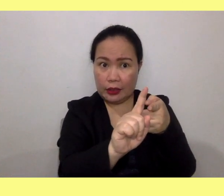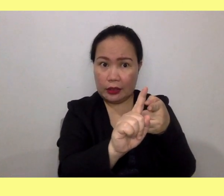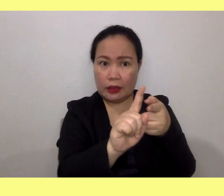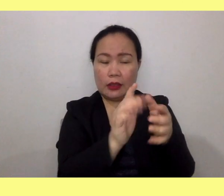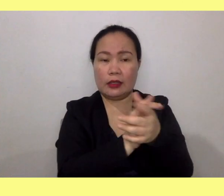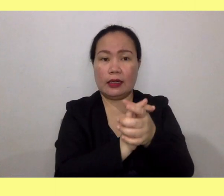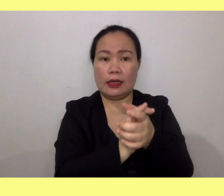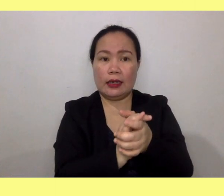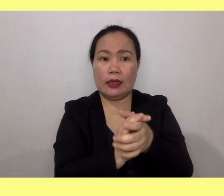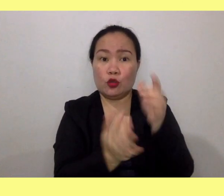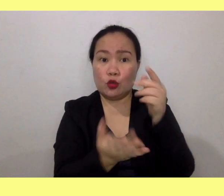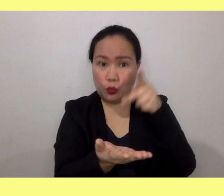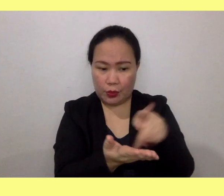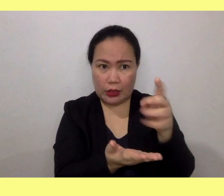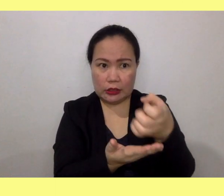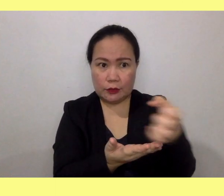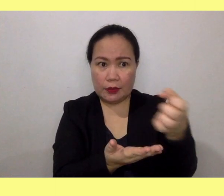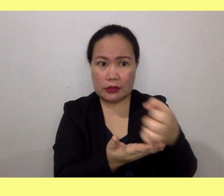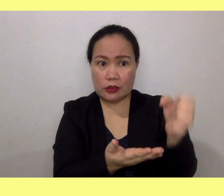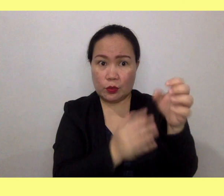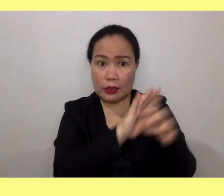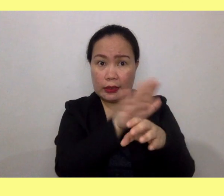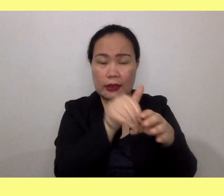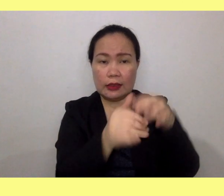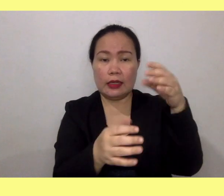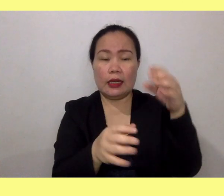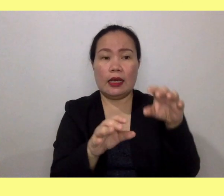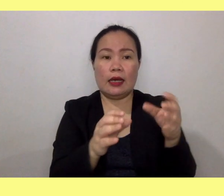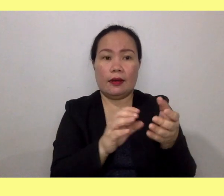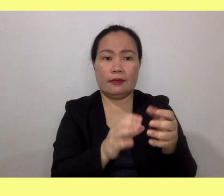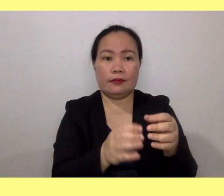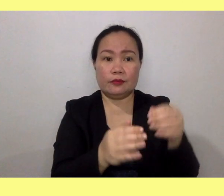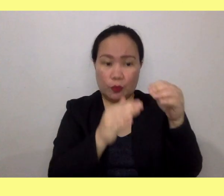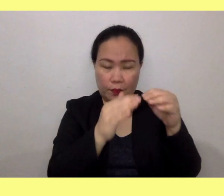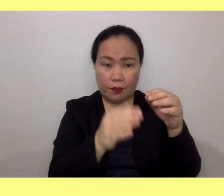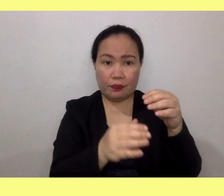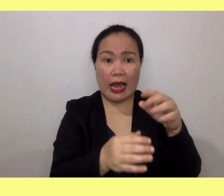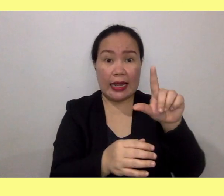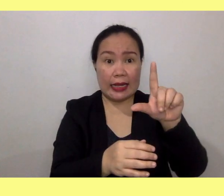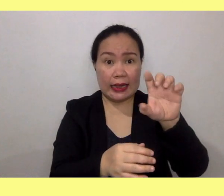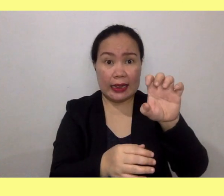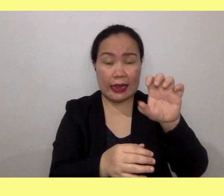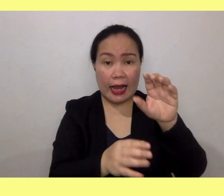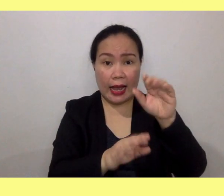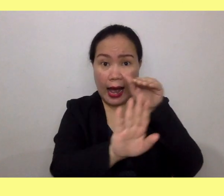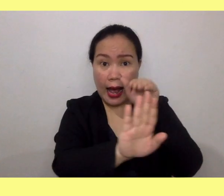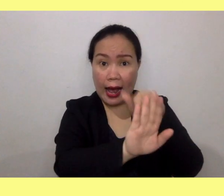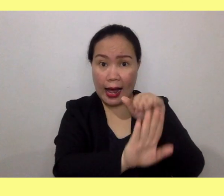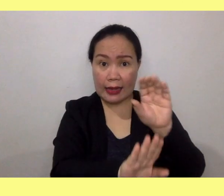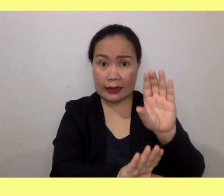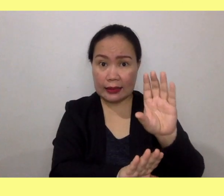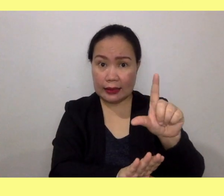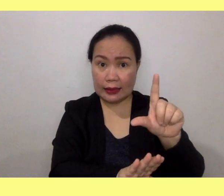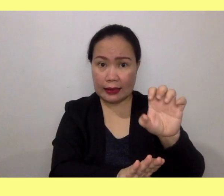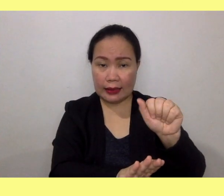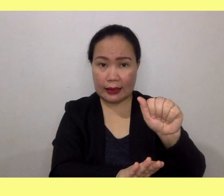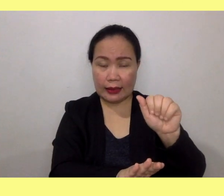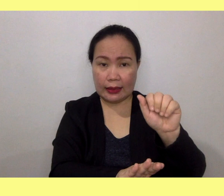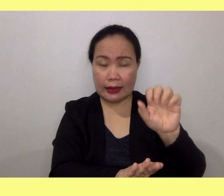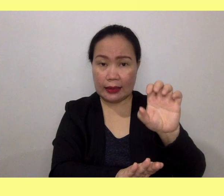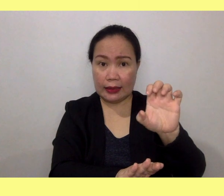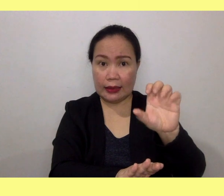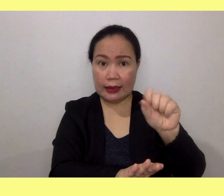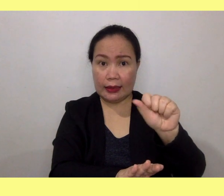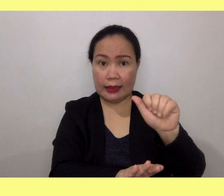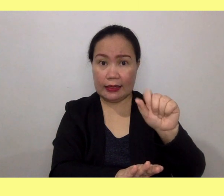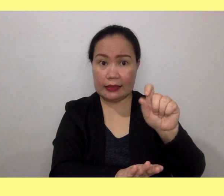840 pesos. So, 800, ibig sabihin ng at least 840 pataas. Okay? So, ano kaya dapat